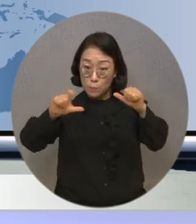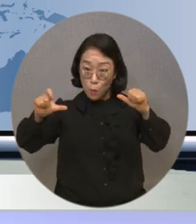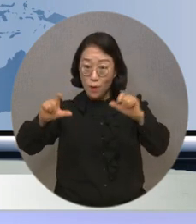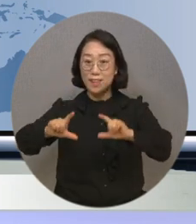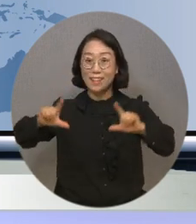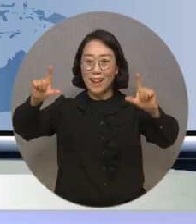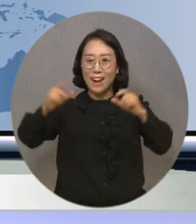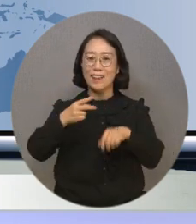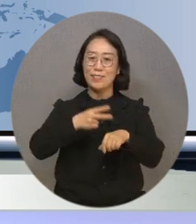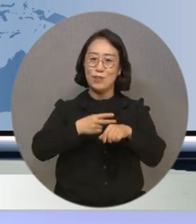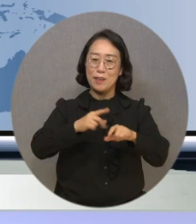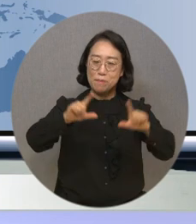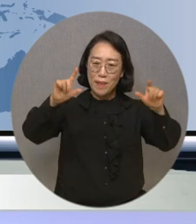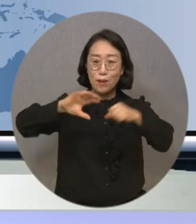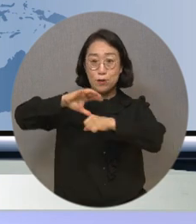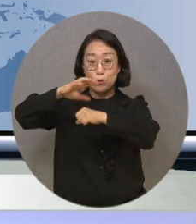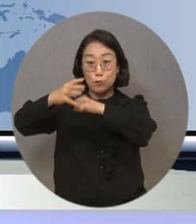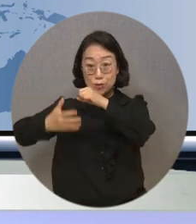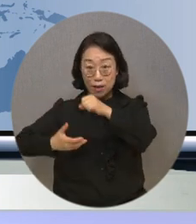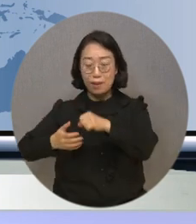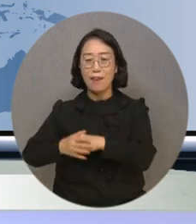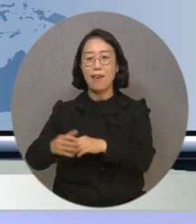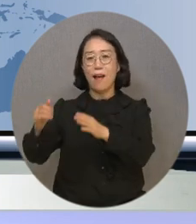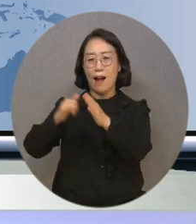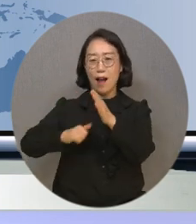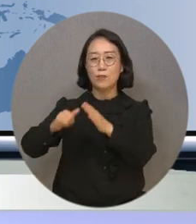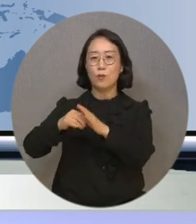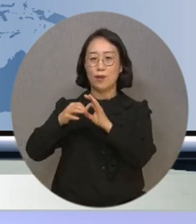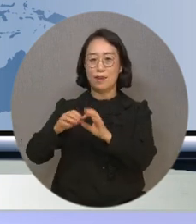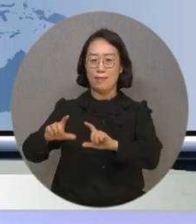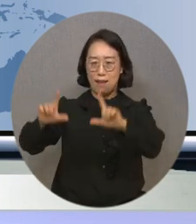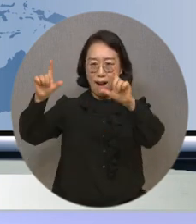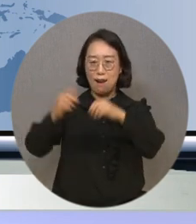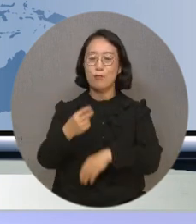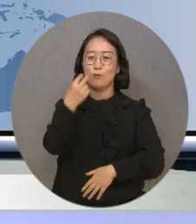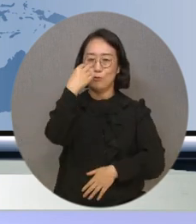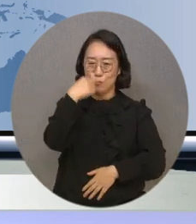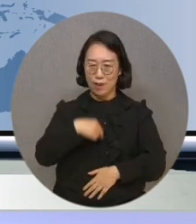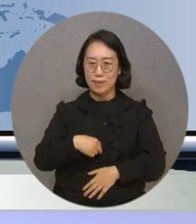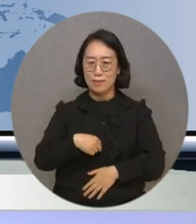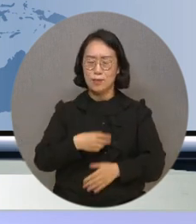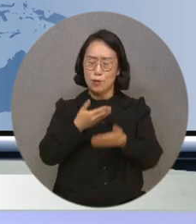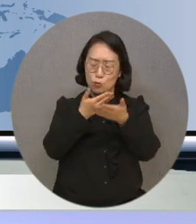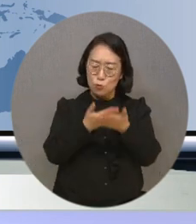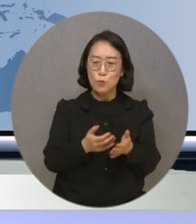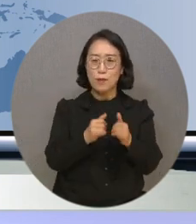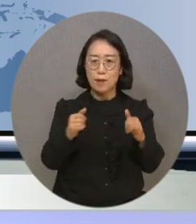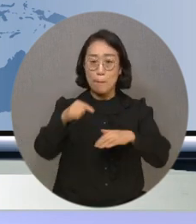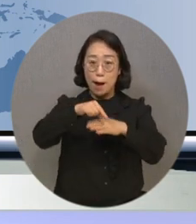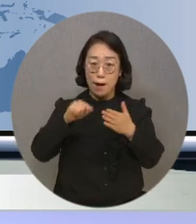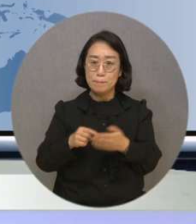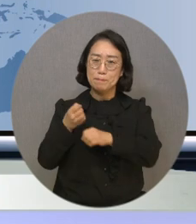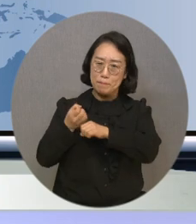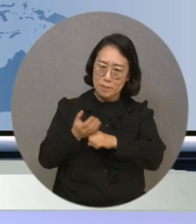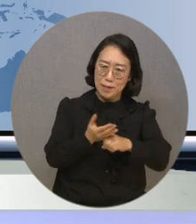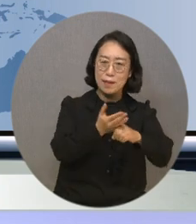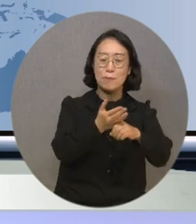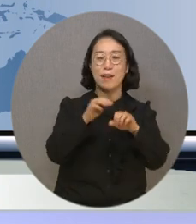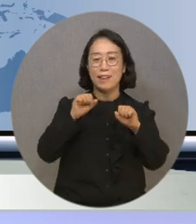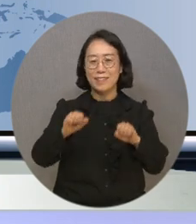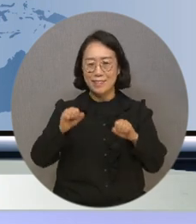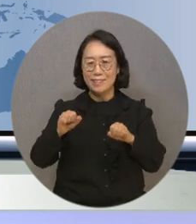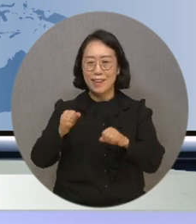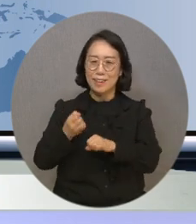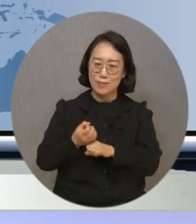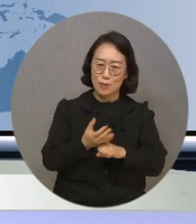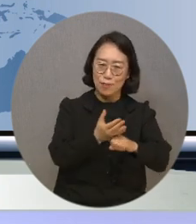스승의 날이면서도 유엔이 정한 세계 가정의 날이기도 한데요 그만큼 소중한 사람들에게 마음을 전하고 안부 인사를